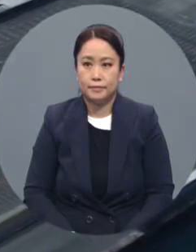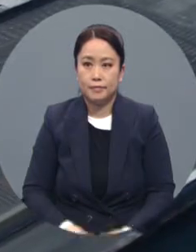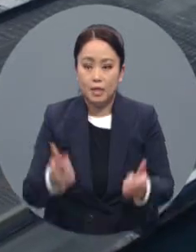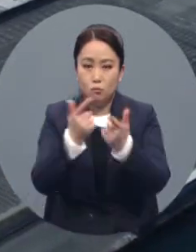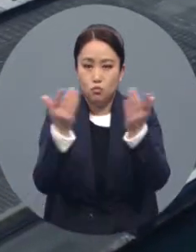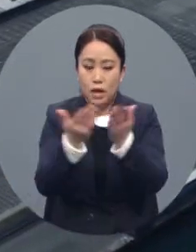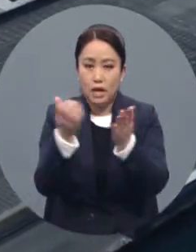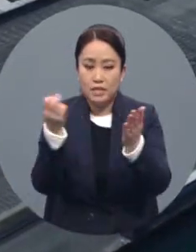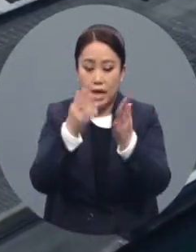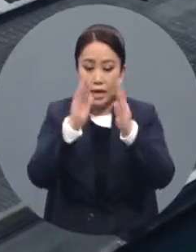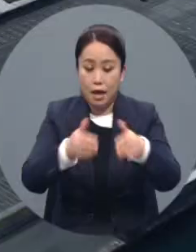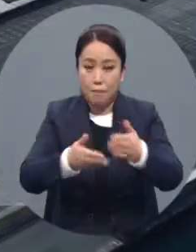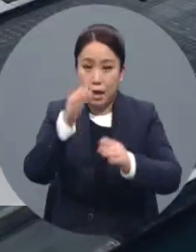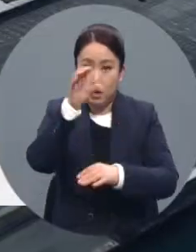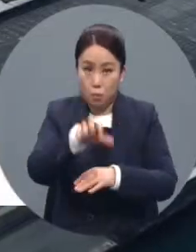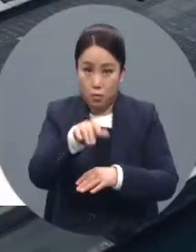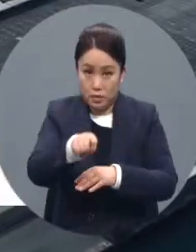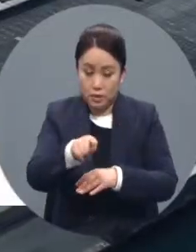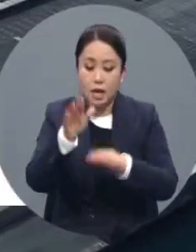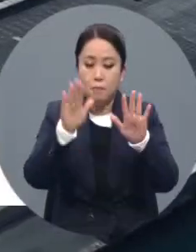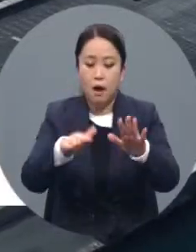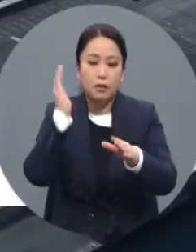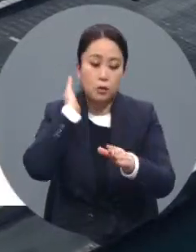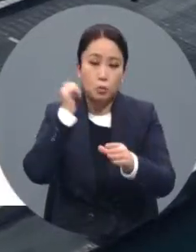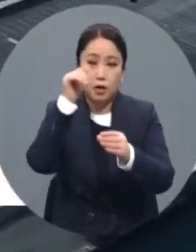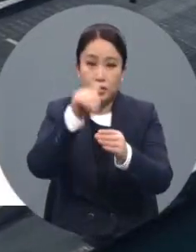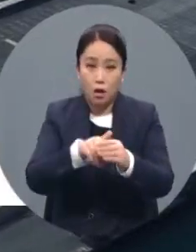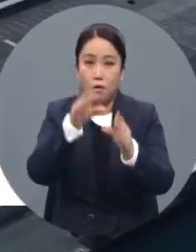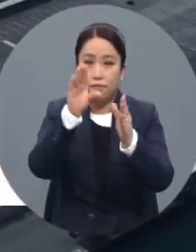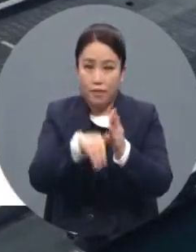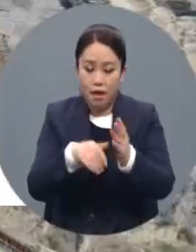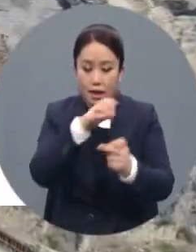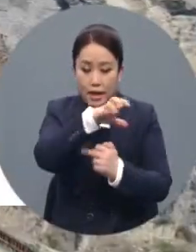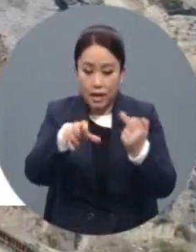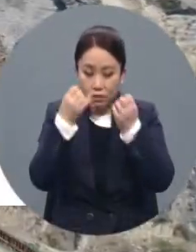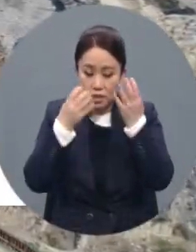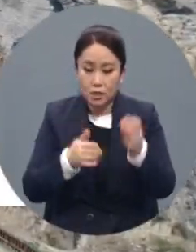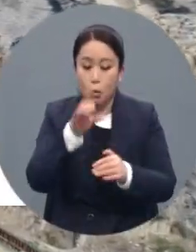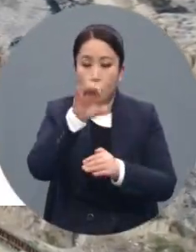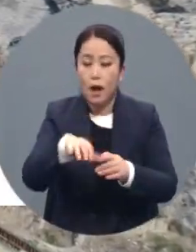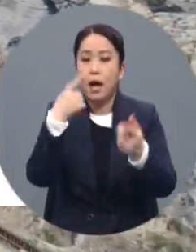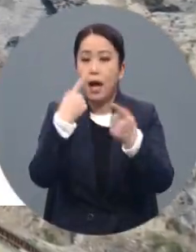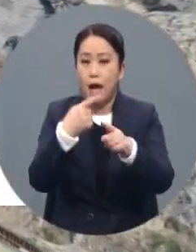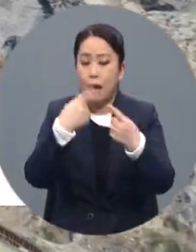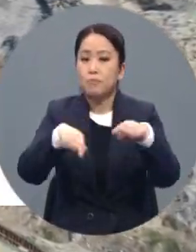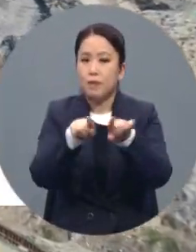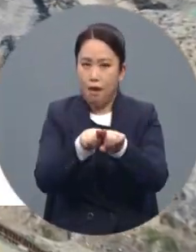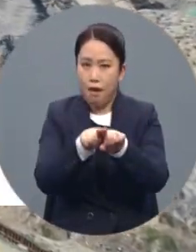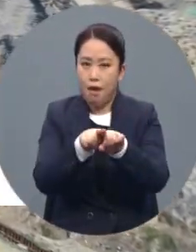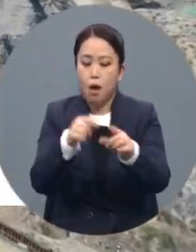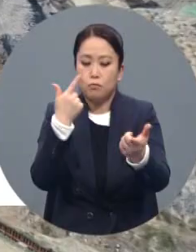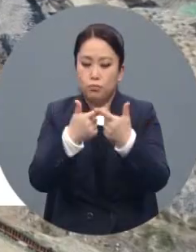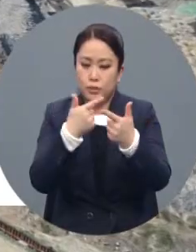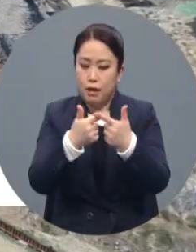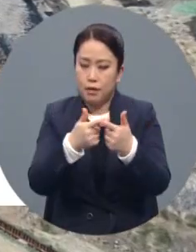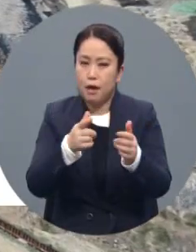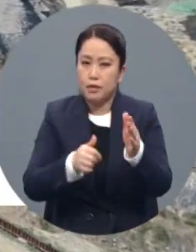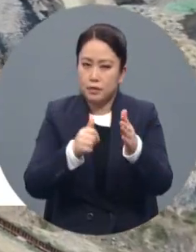북항 재개발지는 이번 대선에서 가덕신공항 예정지와 함께 이른바 부산의 최고 핫플레이스로